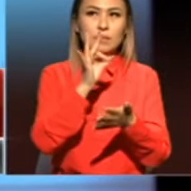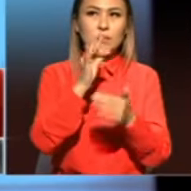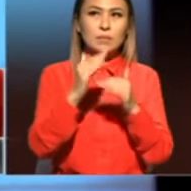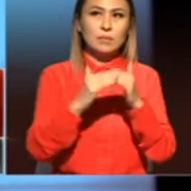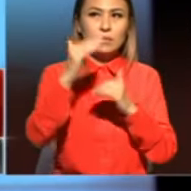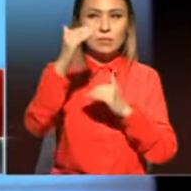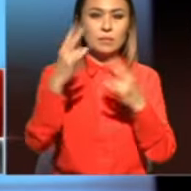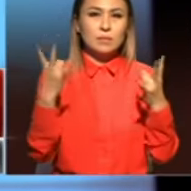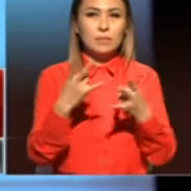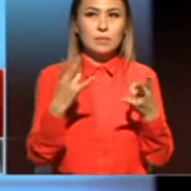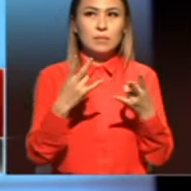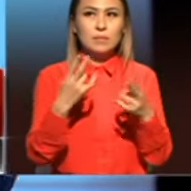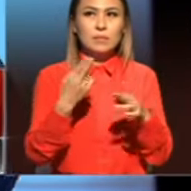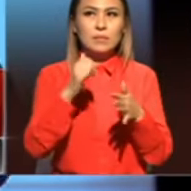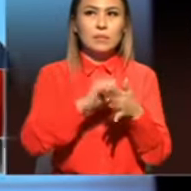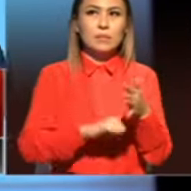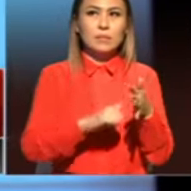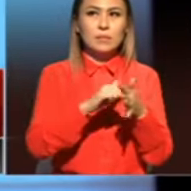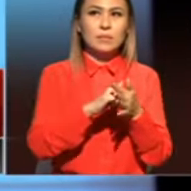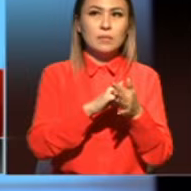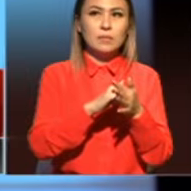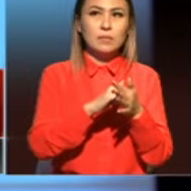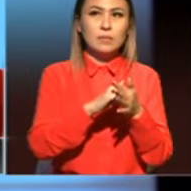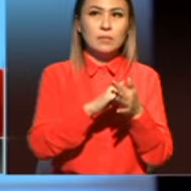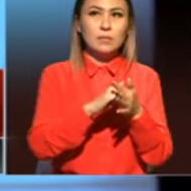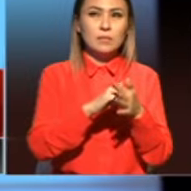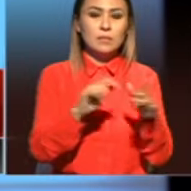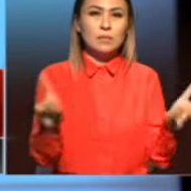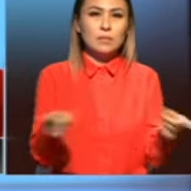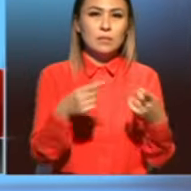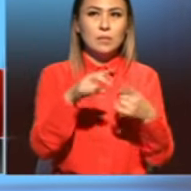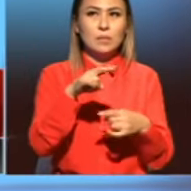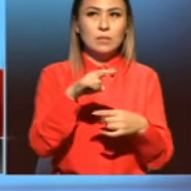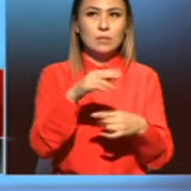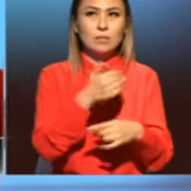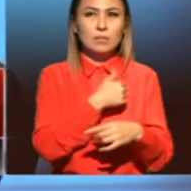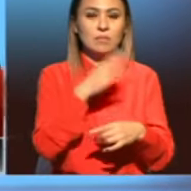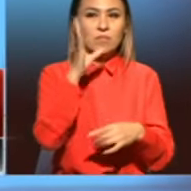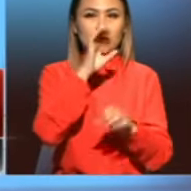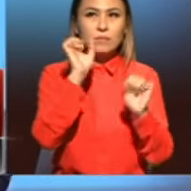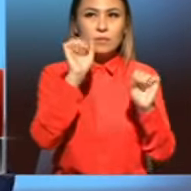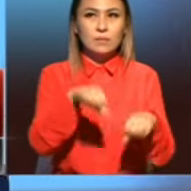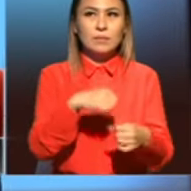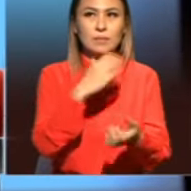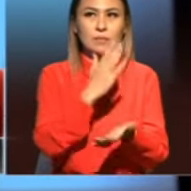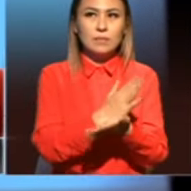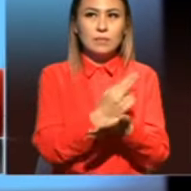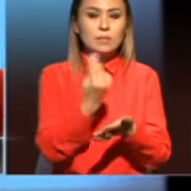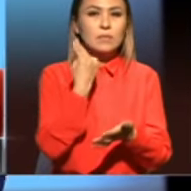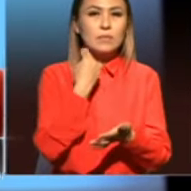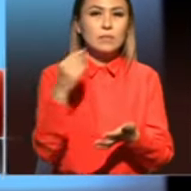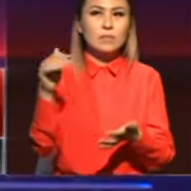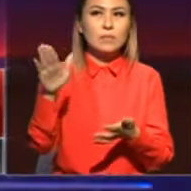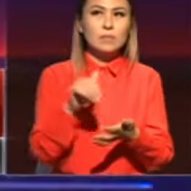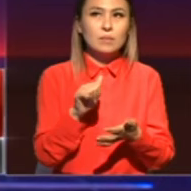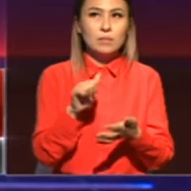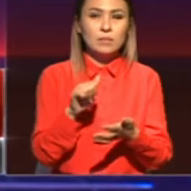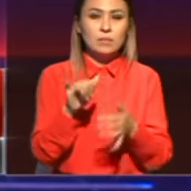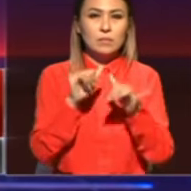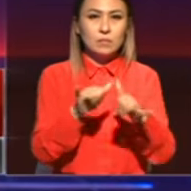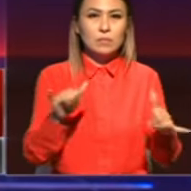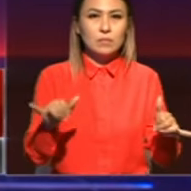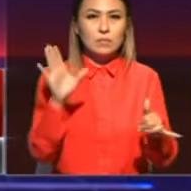жоғары болу керек. Себебі өсу қарқында потенциал бар, мүмкіндік бар. Сонда сіз қарыз арқылы соны үдете